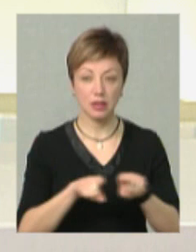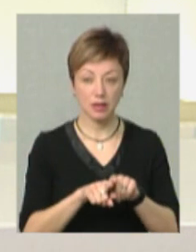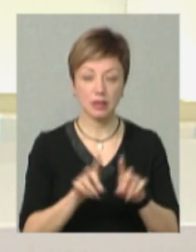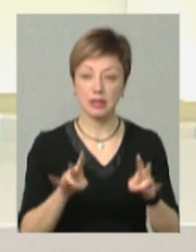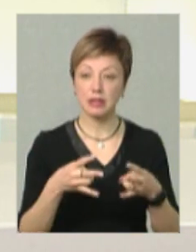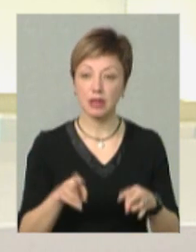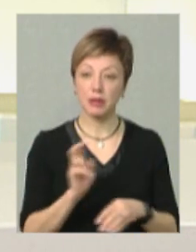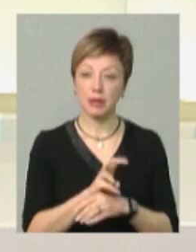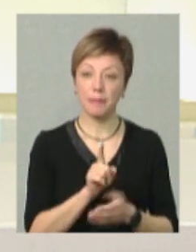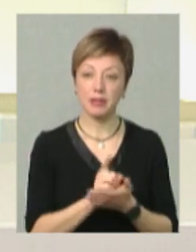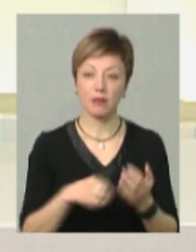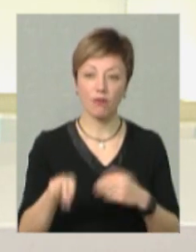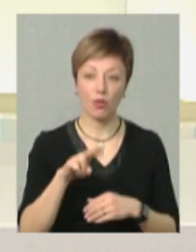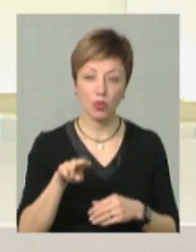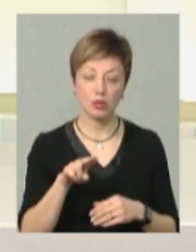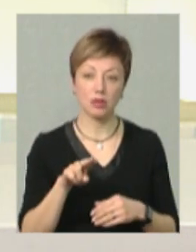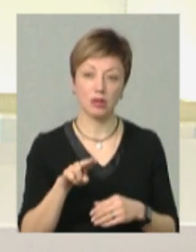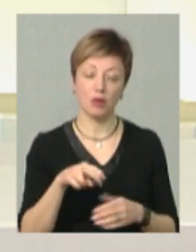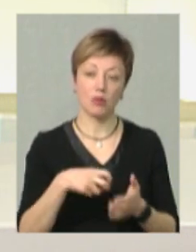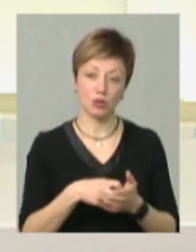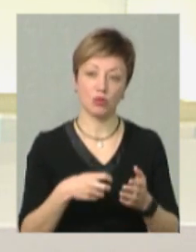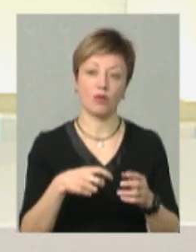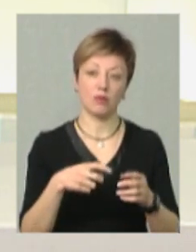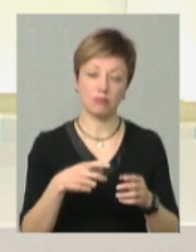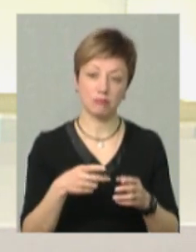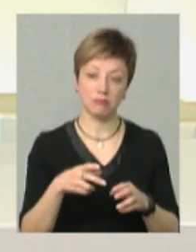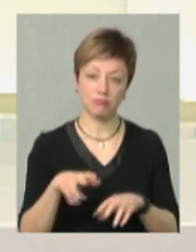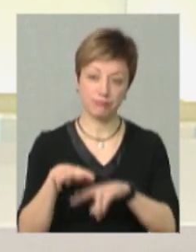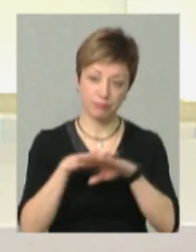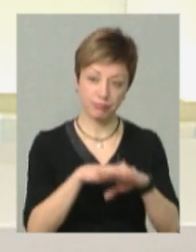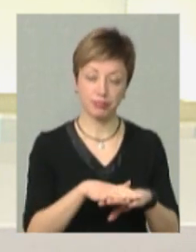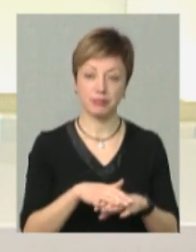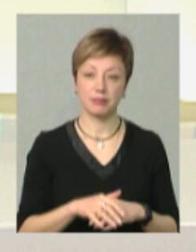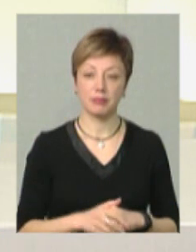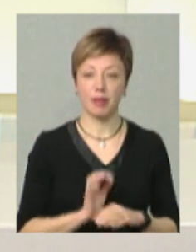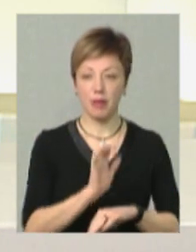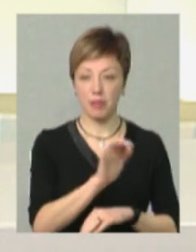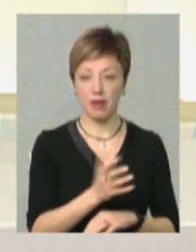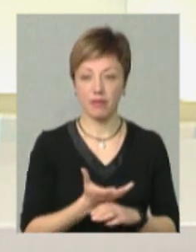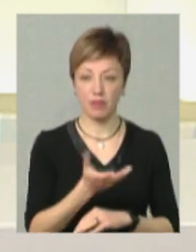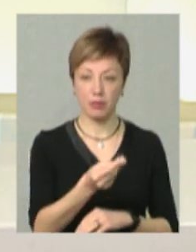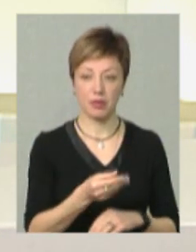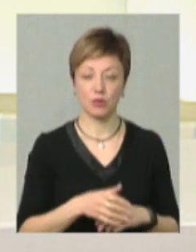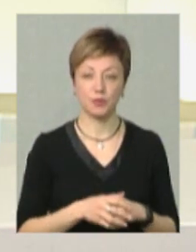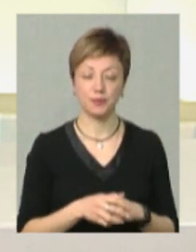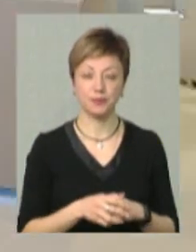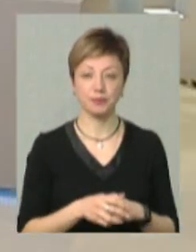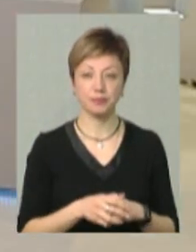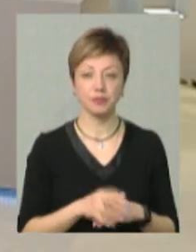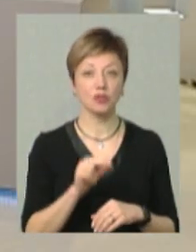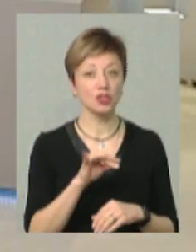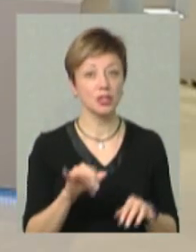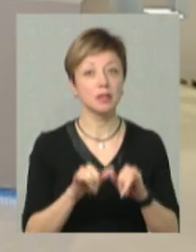вже їй не треба йти в пенсійний фонд, поштове відділення поштовим переказом перенаправлять їй виплату пенсії. Чи